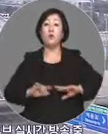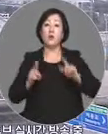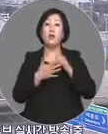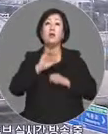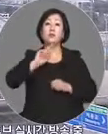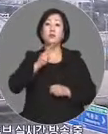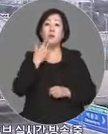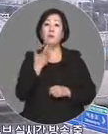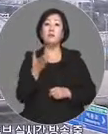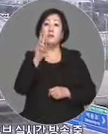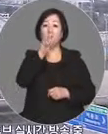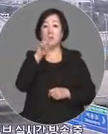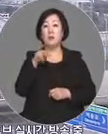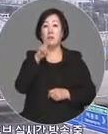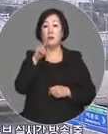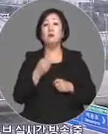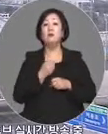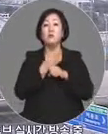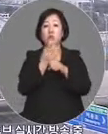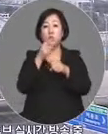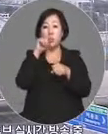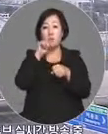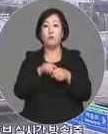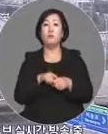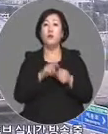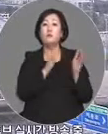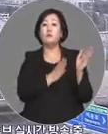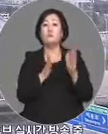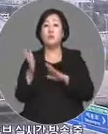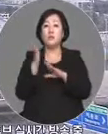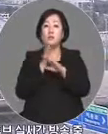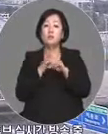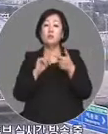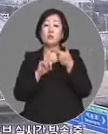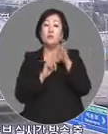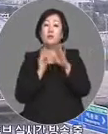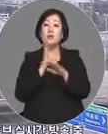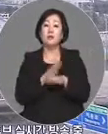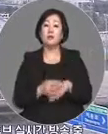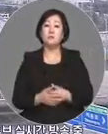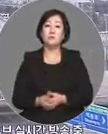780억 달러 수출 목표를 향해 순항하고 있습니다. UBC 뉴스 김진구입니다.